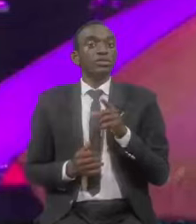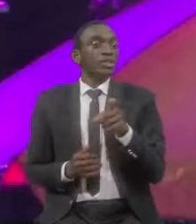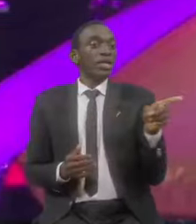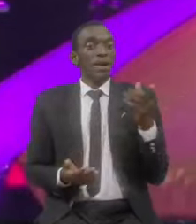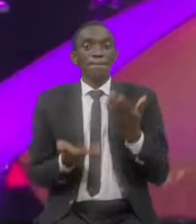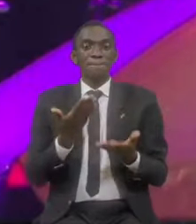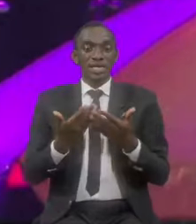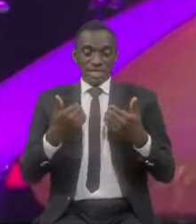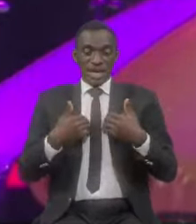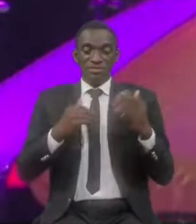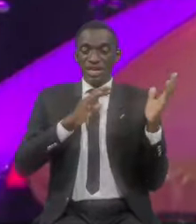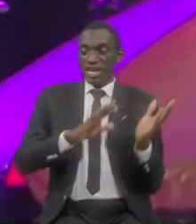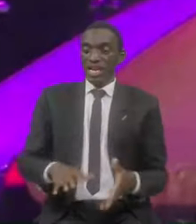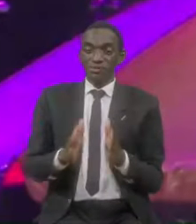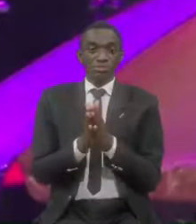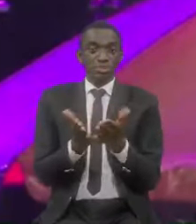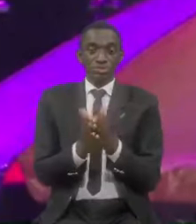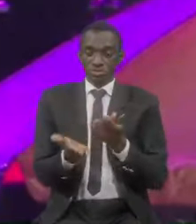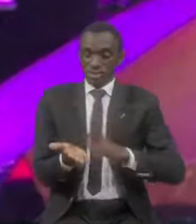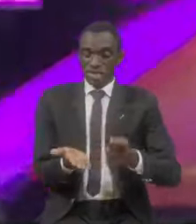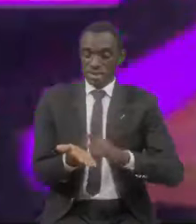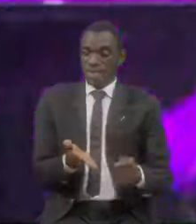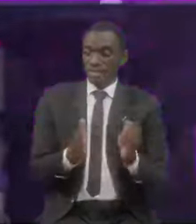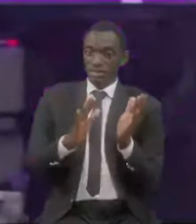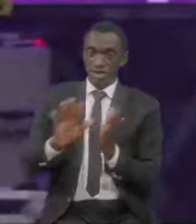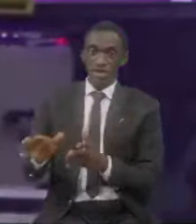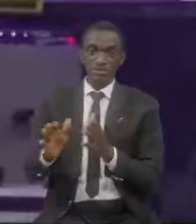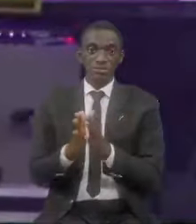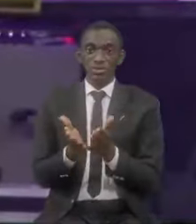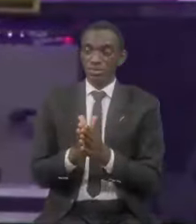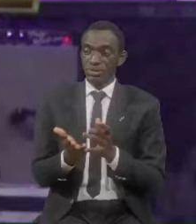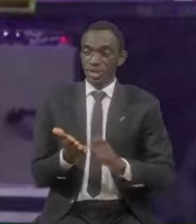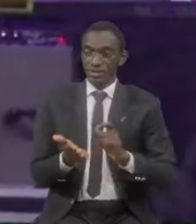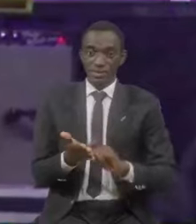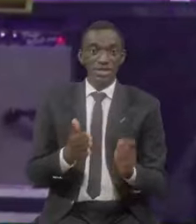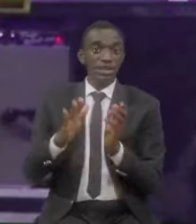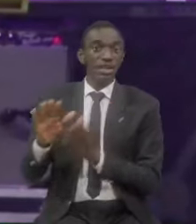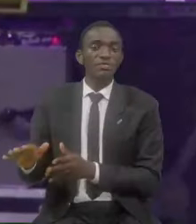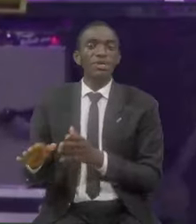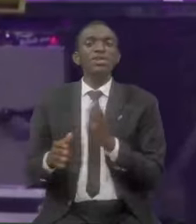Il pourrait même laisser, sinon, des écrits après la mort.